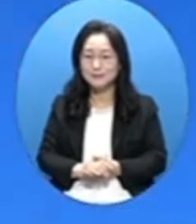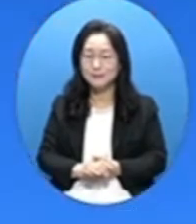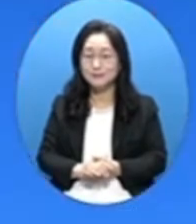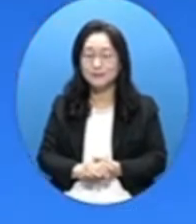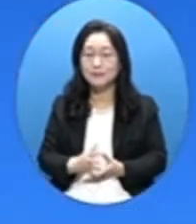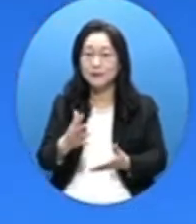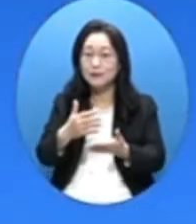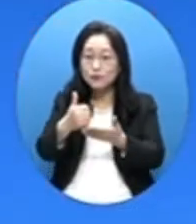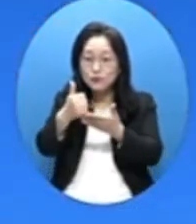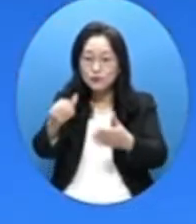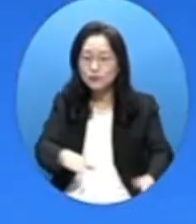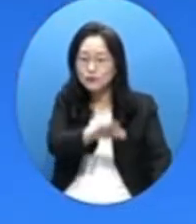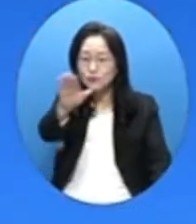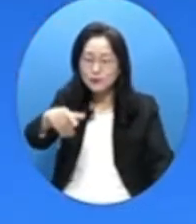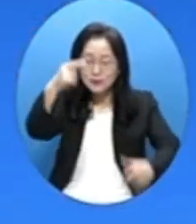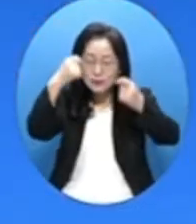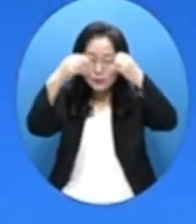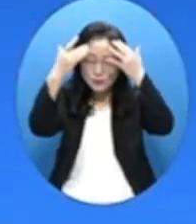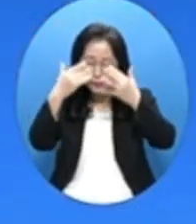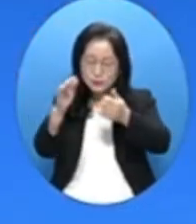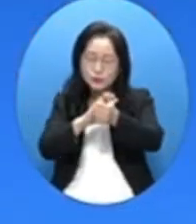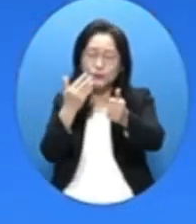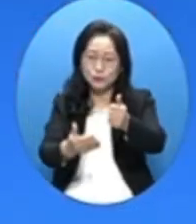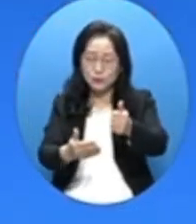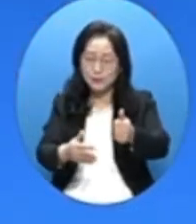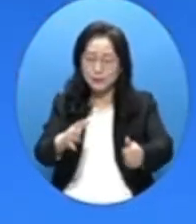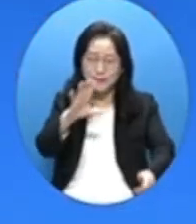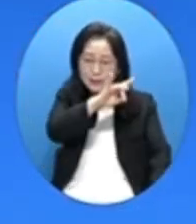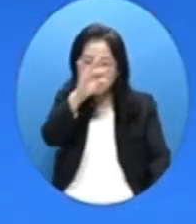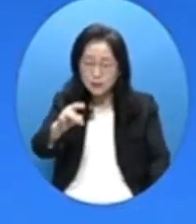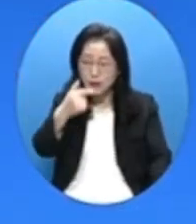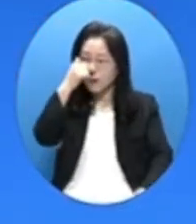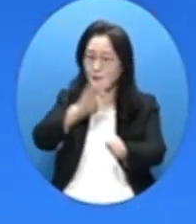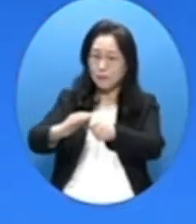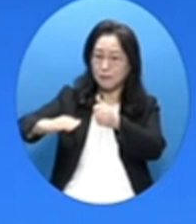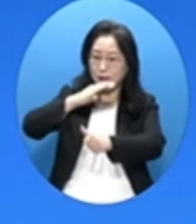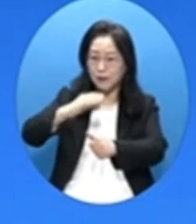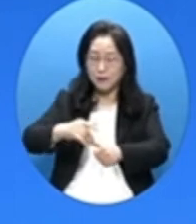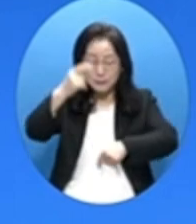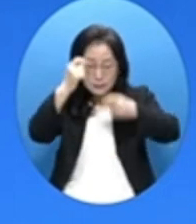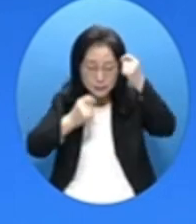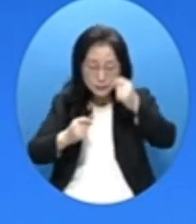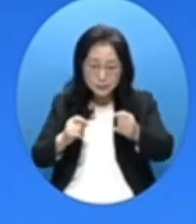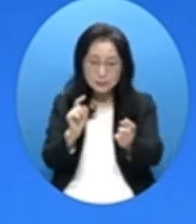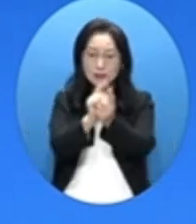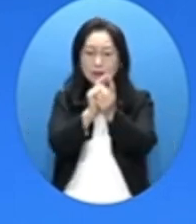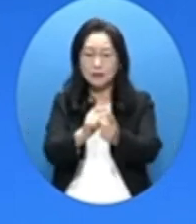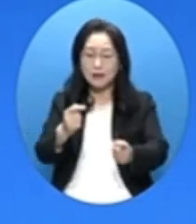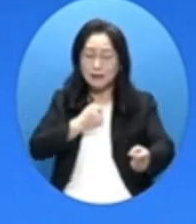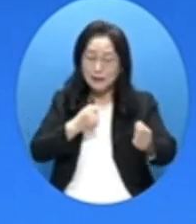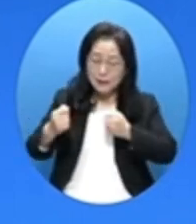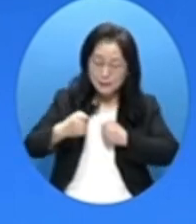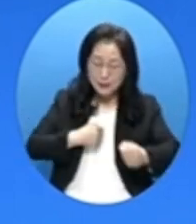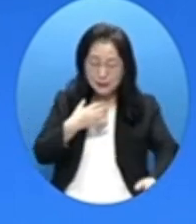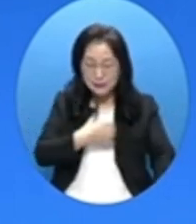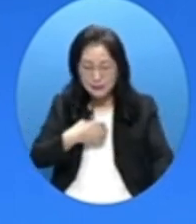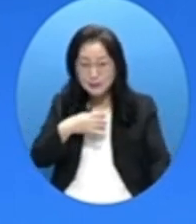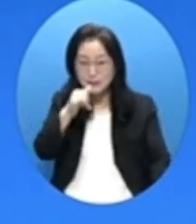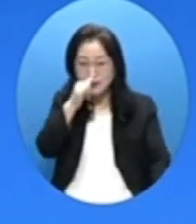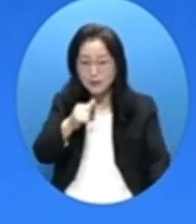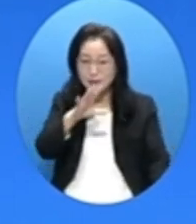주님이 우리의 눈물을 써 주십니다 때때로 오고 나를 당해도 때때로 슬픈 일을 만나도 뜻대로 답답하고 괴로운 일이 있어도